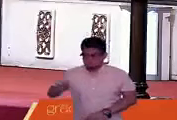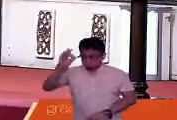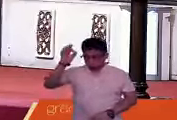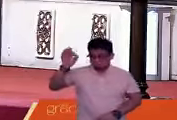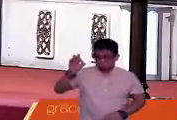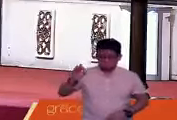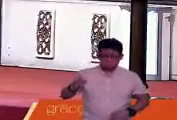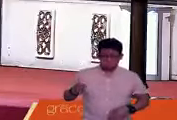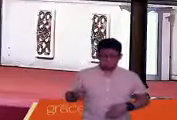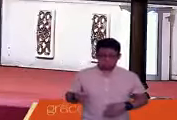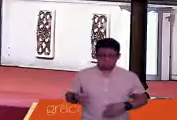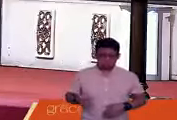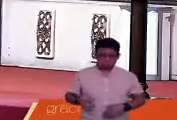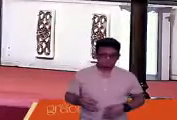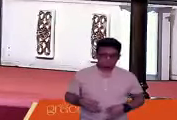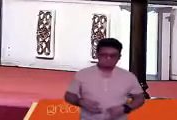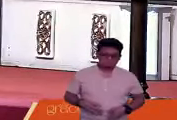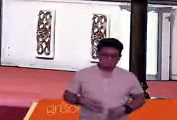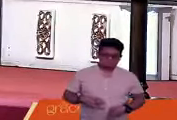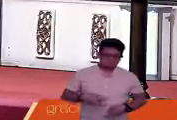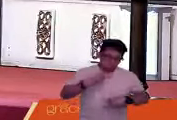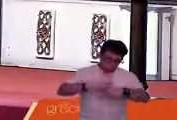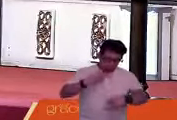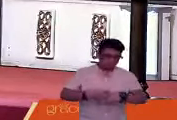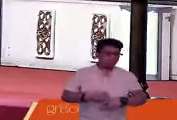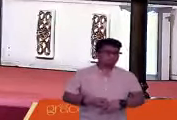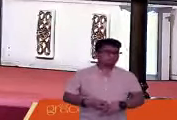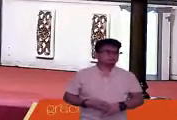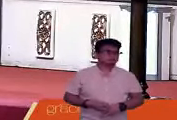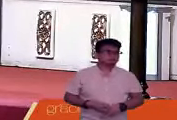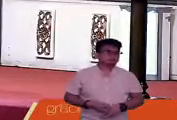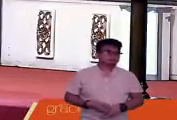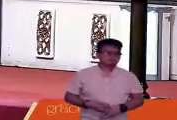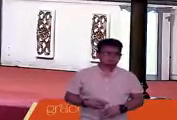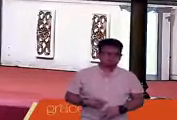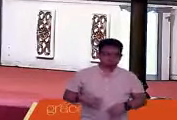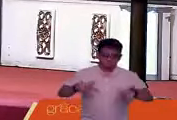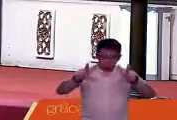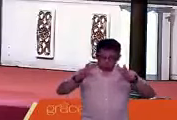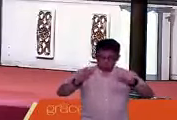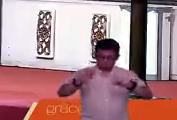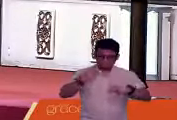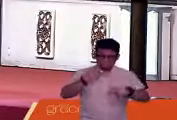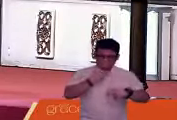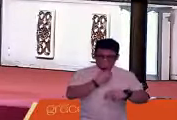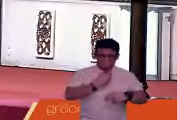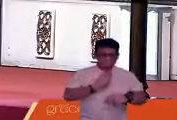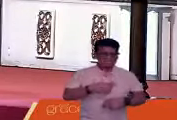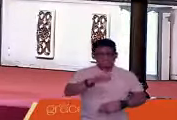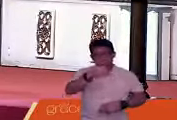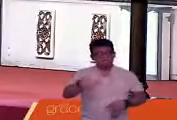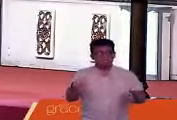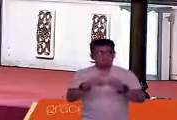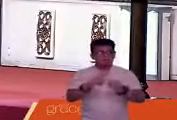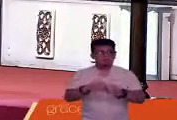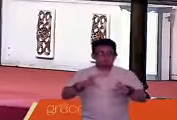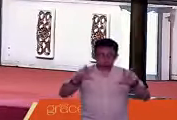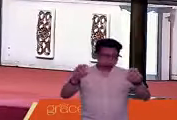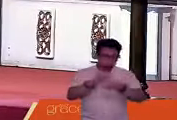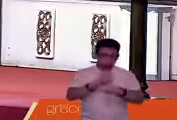siya ngipon. Oh. Lama siya ngipon niya, pustiso, pwede niya ibutang. Ako nga, hindi man ka butang pustiso. Nga nung